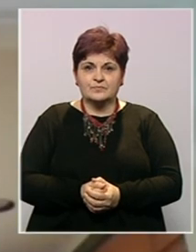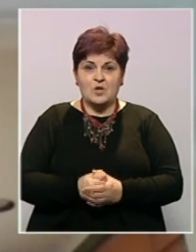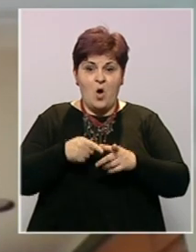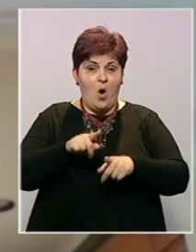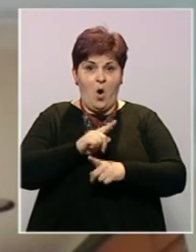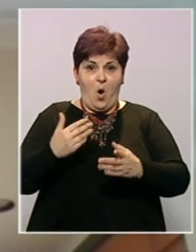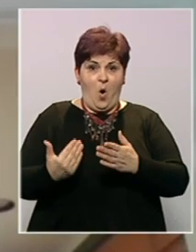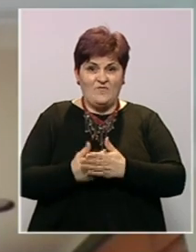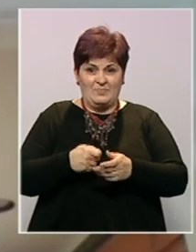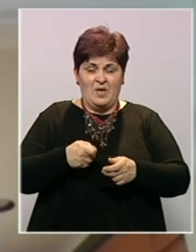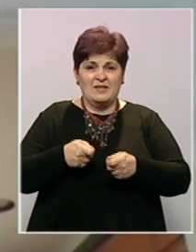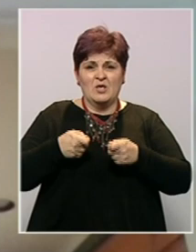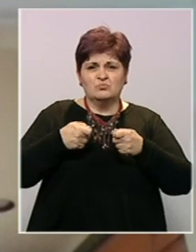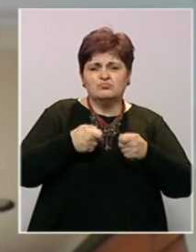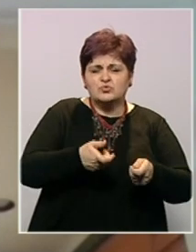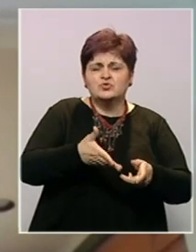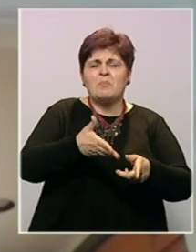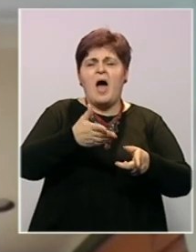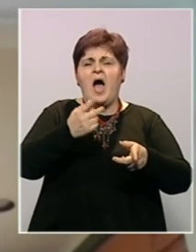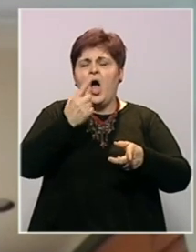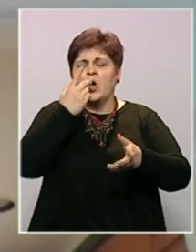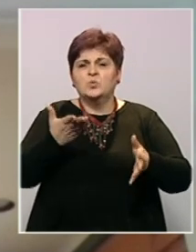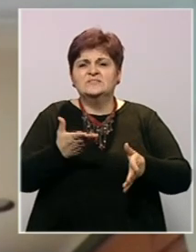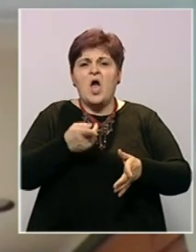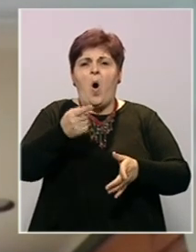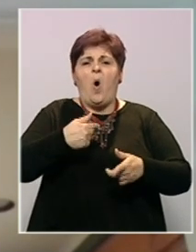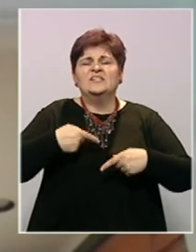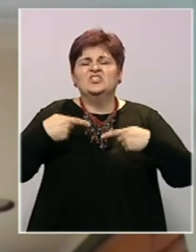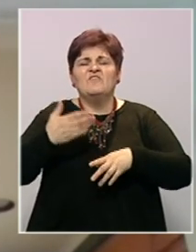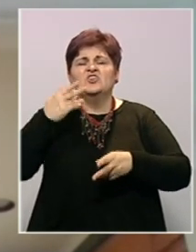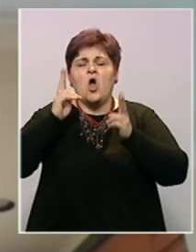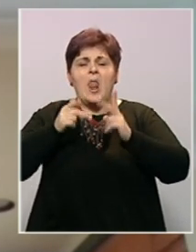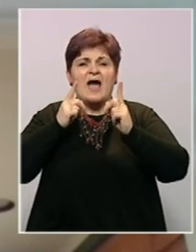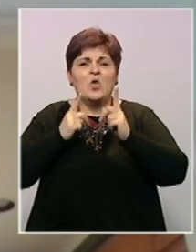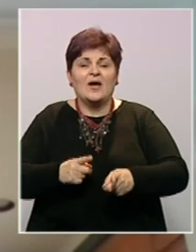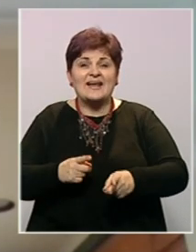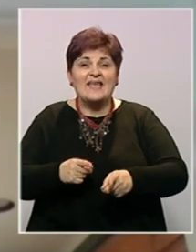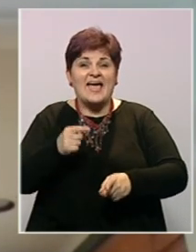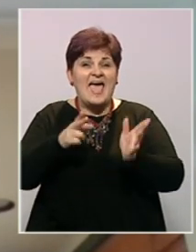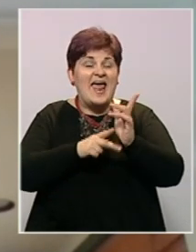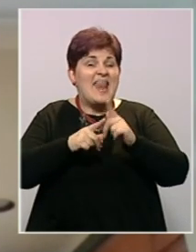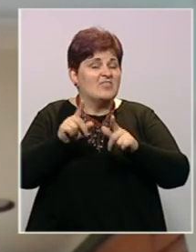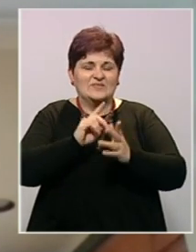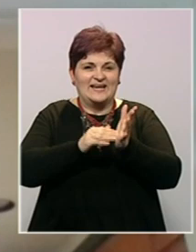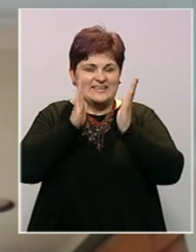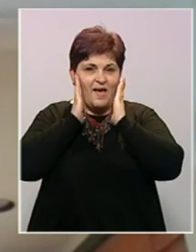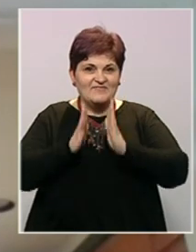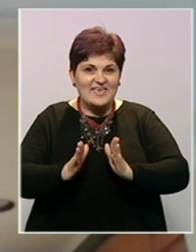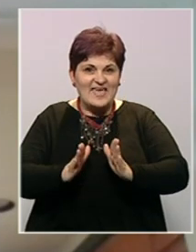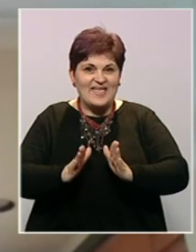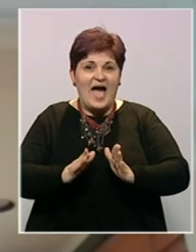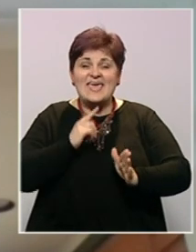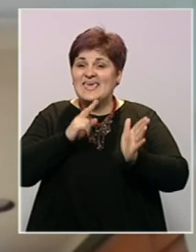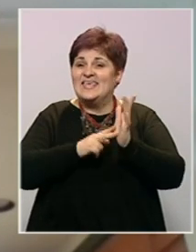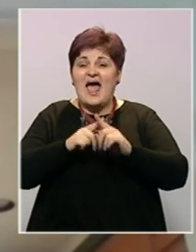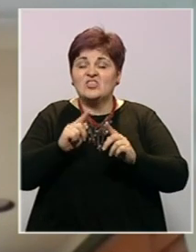Ovo nije nova pritužba Putina ili Rusije. Oni se na ovo žale još od kraja hladnog rata, da se NATO-u ne treba vjerovati i da se alijansa ne